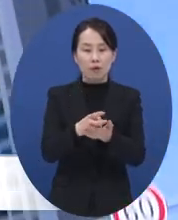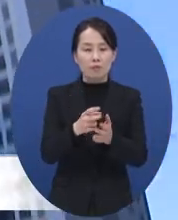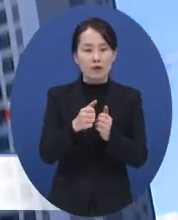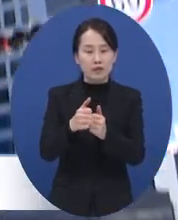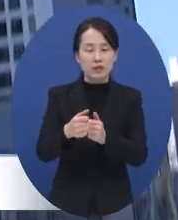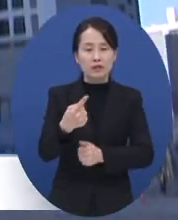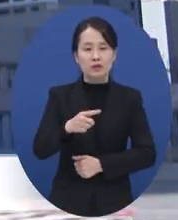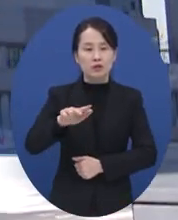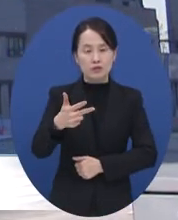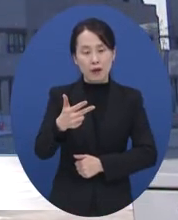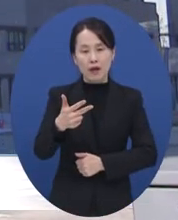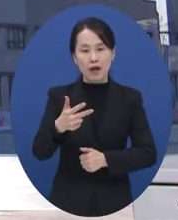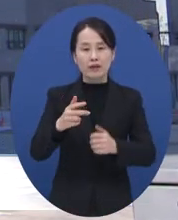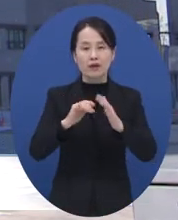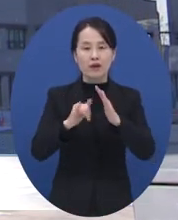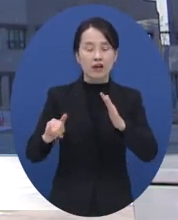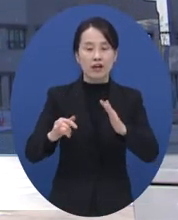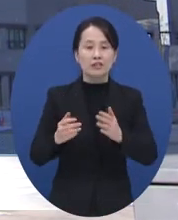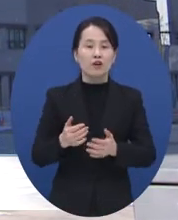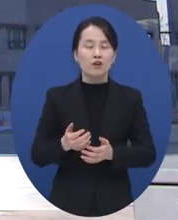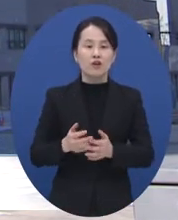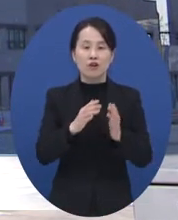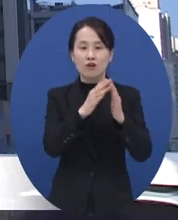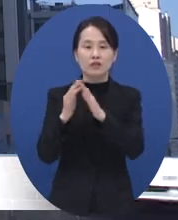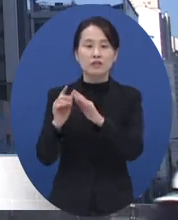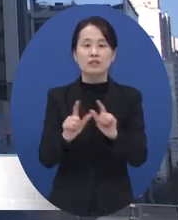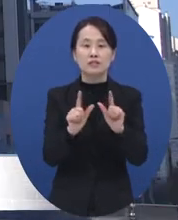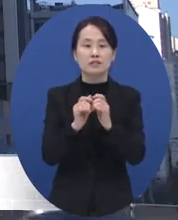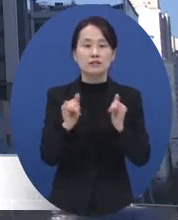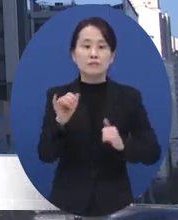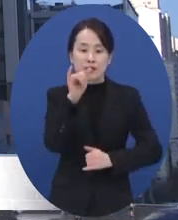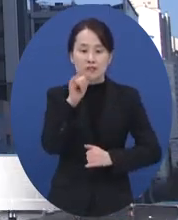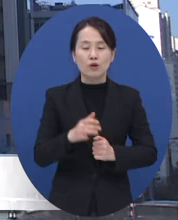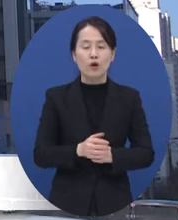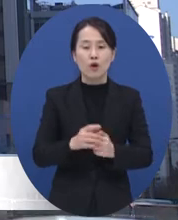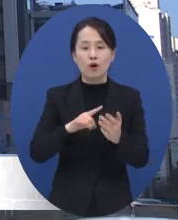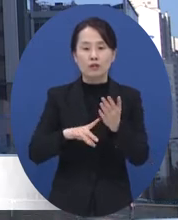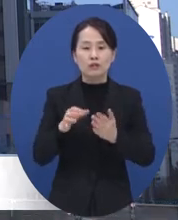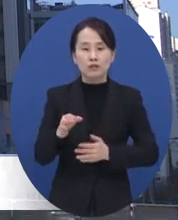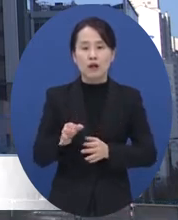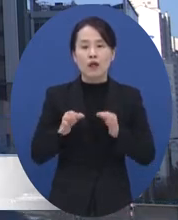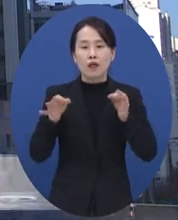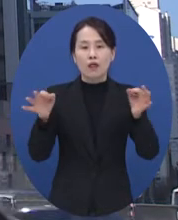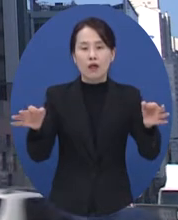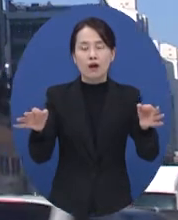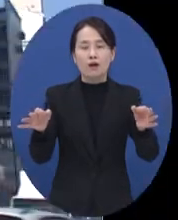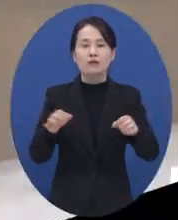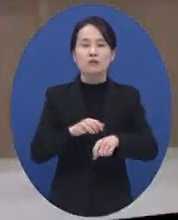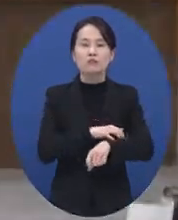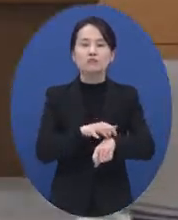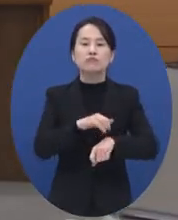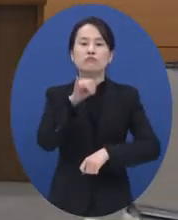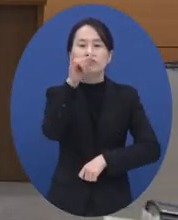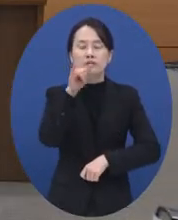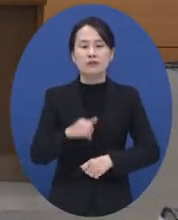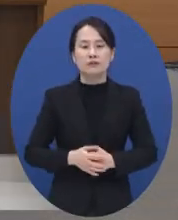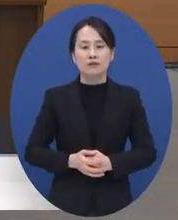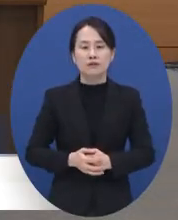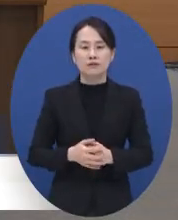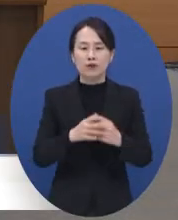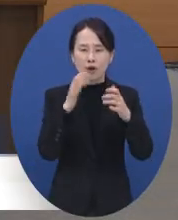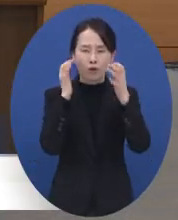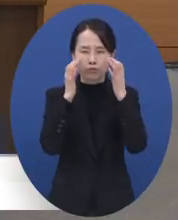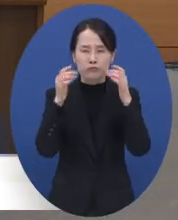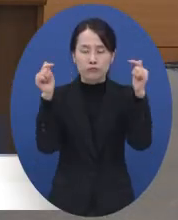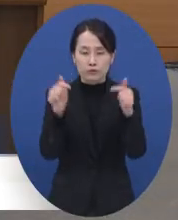세대에 달하는 입주민들은 취득세와 재산세 등의 지방세를 의왕시와 안양시에 각각 나눠내야 하는 상황. 이런 혼란을